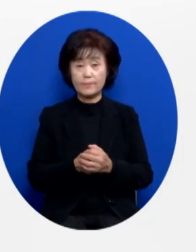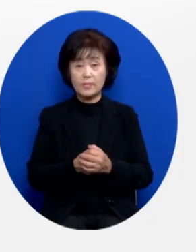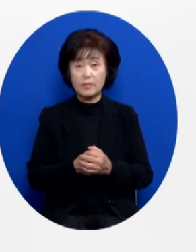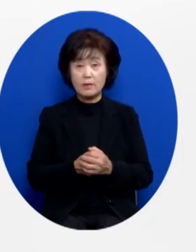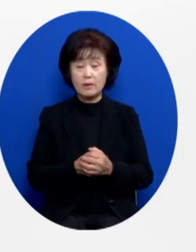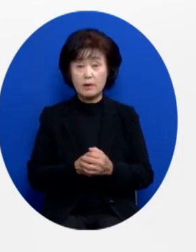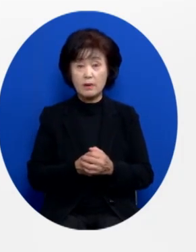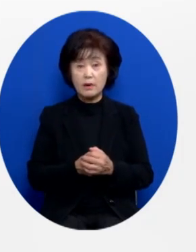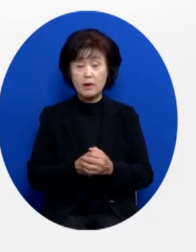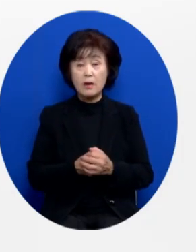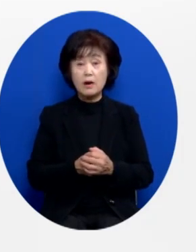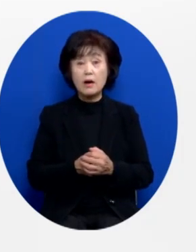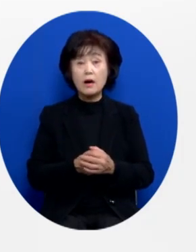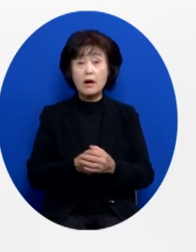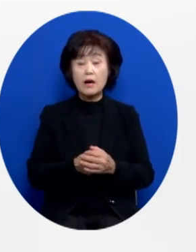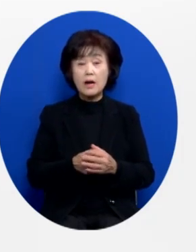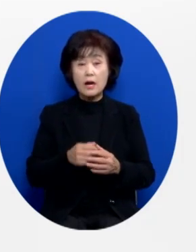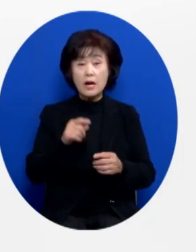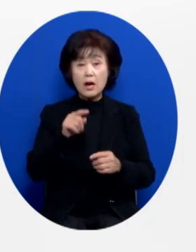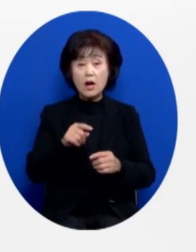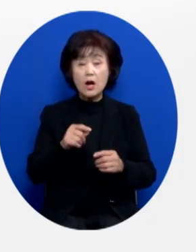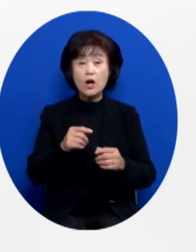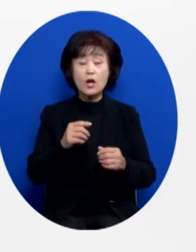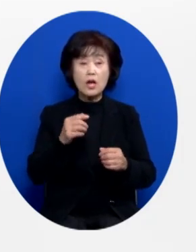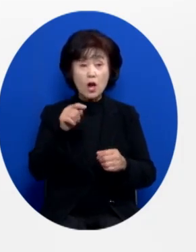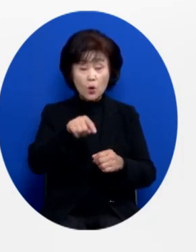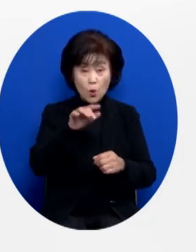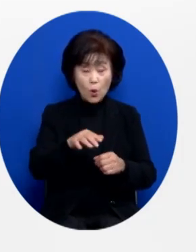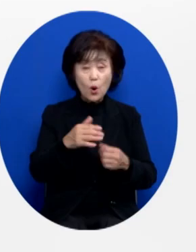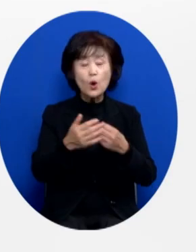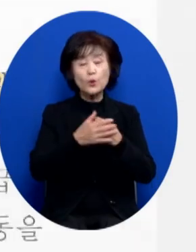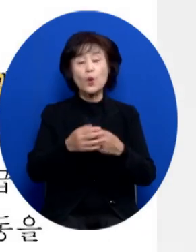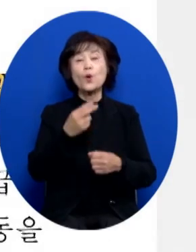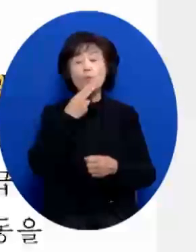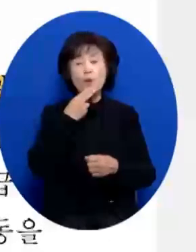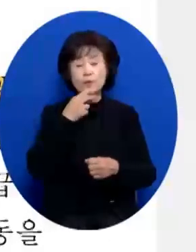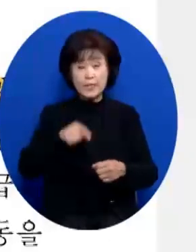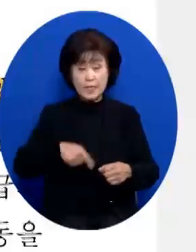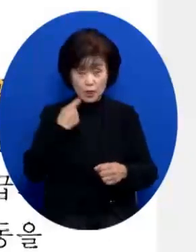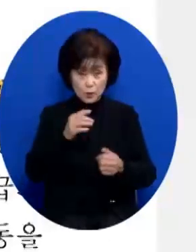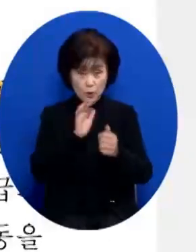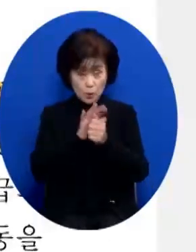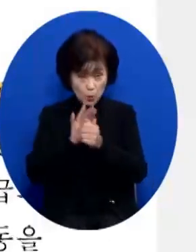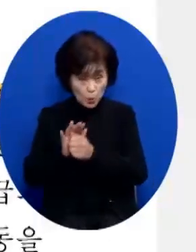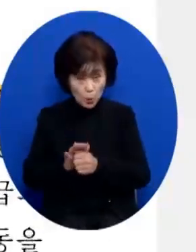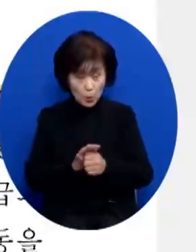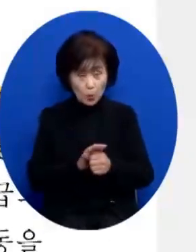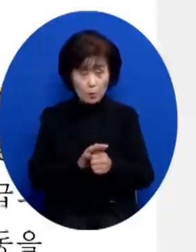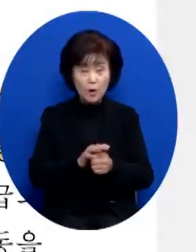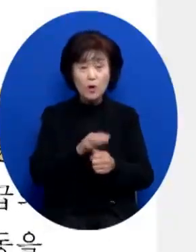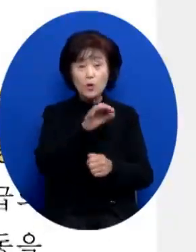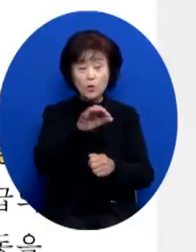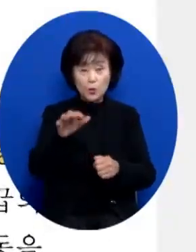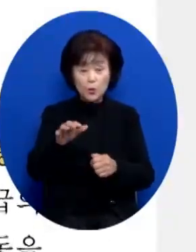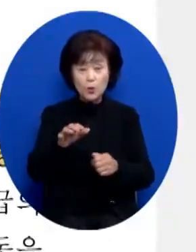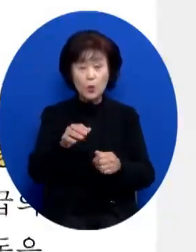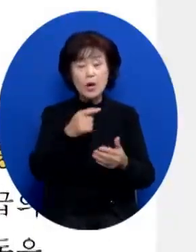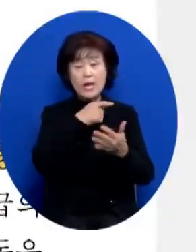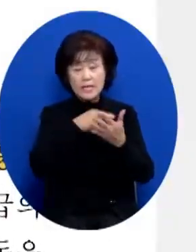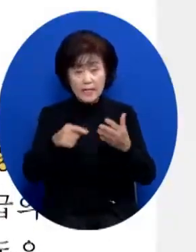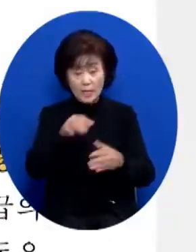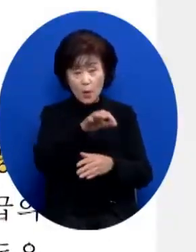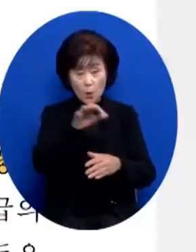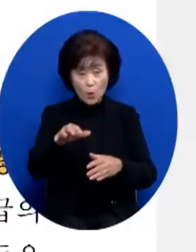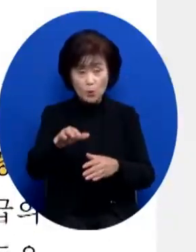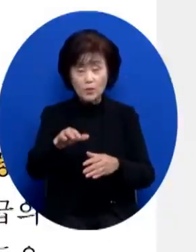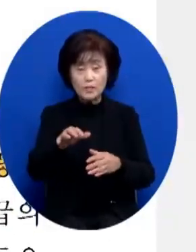최상급 등급의 구호대는 재해국이 도움 없이 자급자족하며 열흘 동안 두 곳의 재난 현장에서 동시에 구조작전을